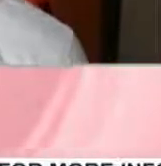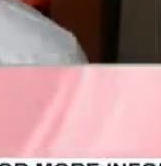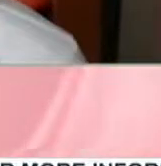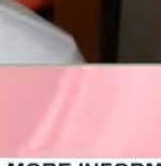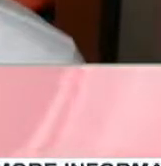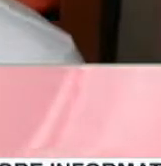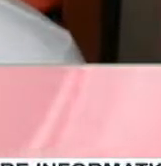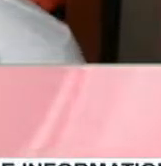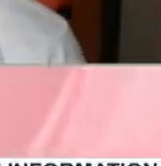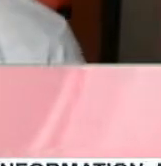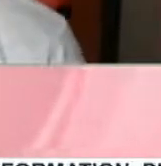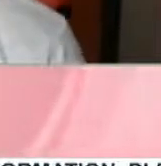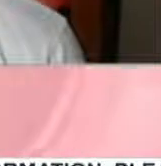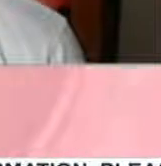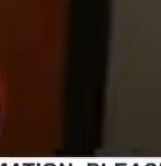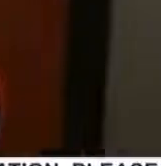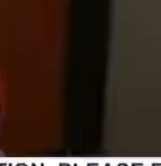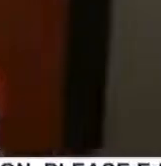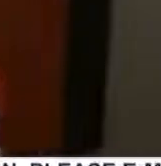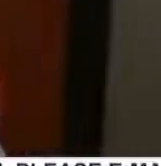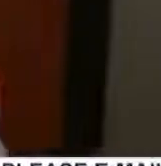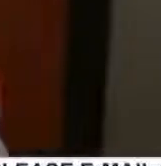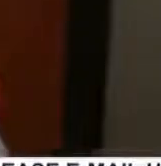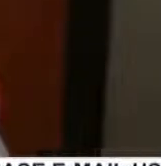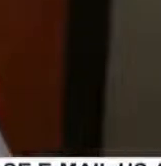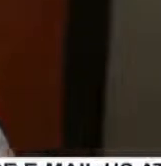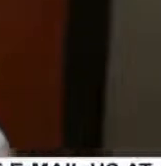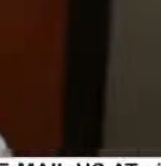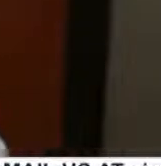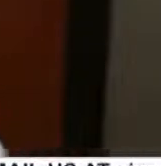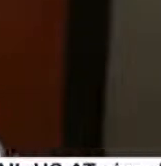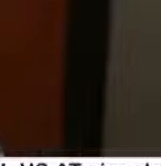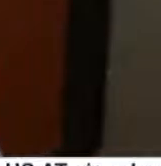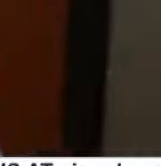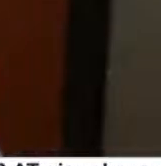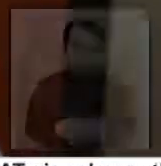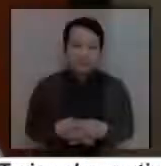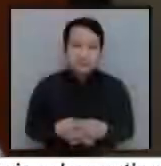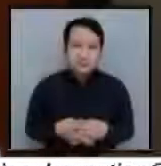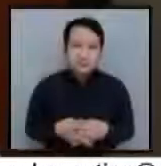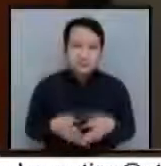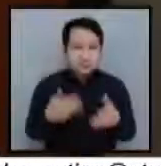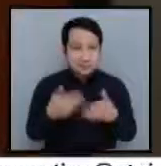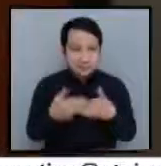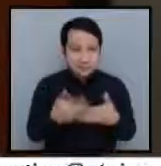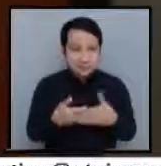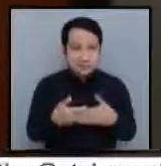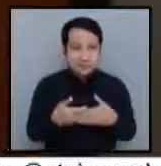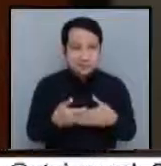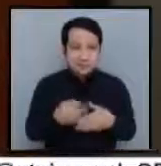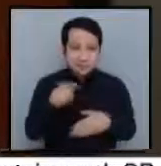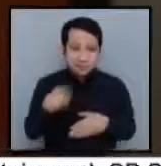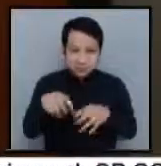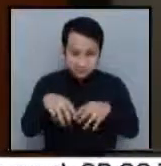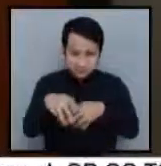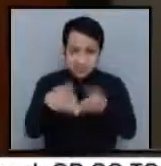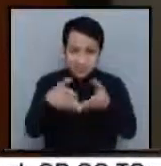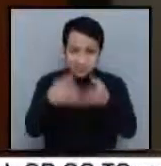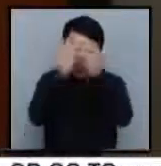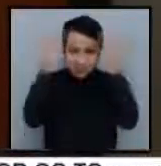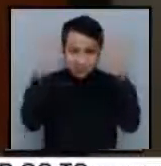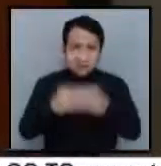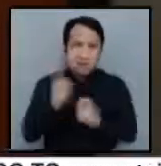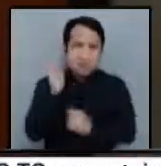Yes, well, may mga tumatanggi. Lalo na yung mga, habang nilalapitan ko sila sa kalsada, mabilis